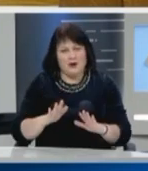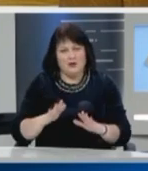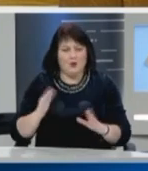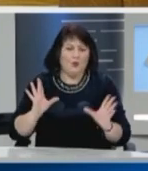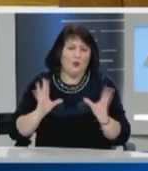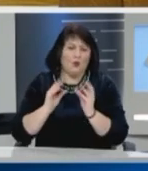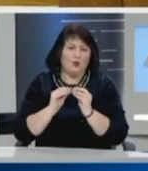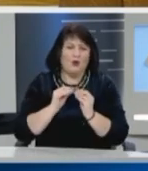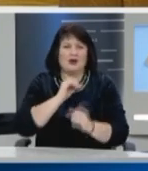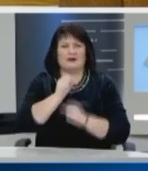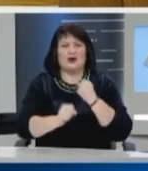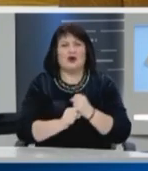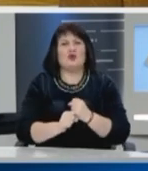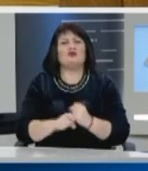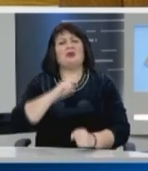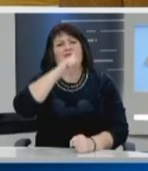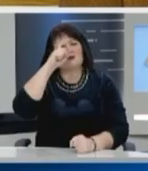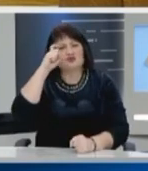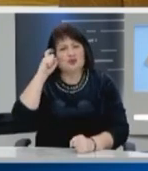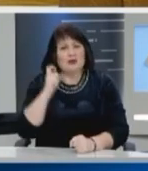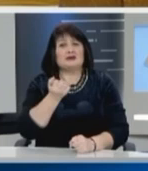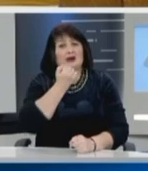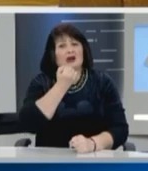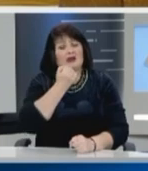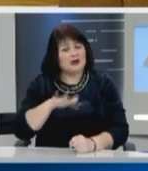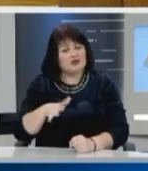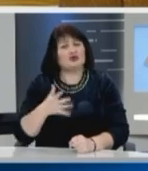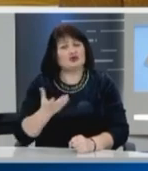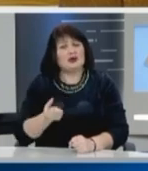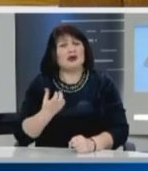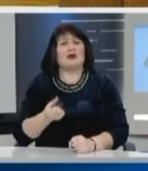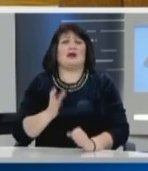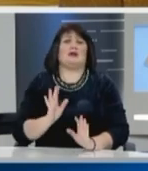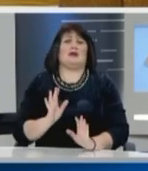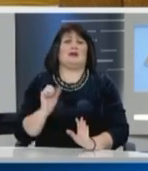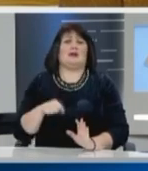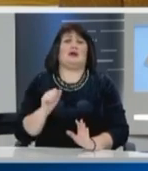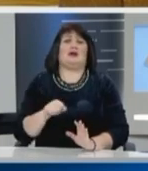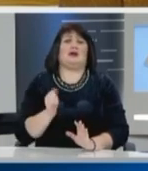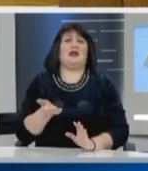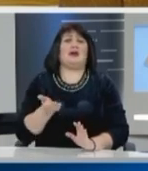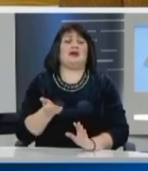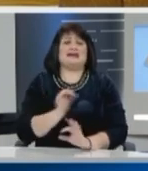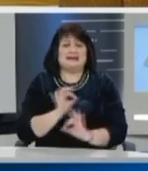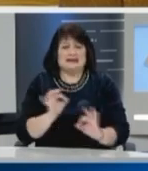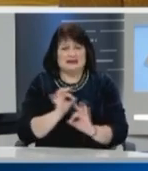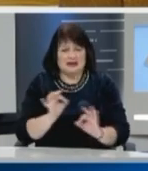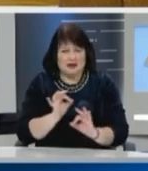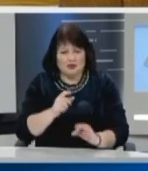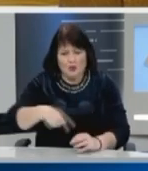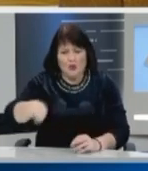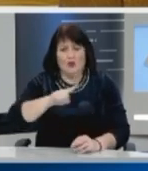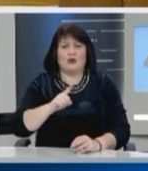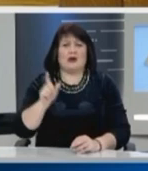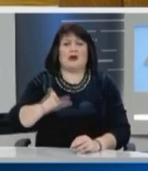μετά από τις δυσκολίες και τα λάθη που μπορεί να έγιναν, Δεν υπάρχει πια καμία αμφιβολία και στον τελευταίο